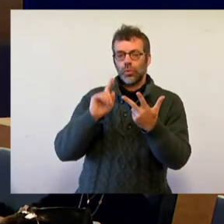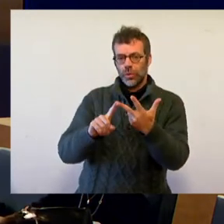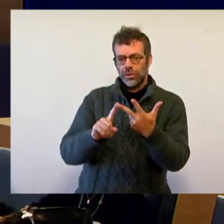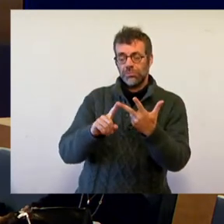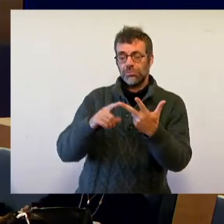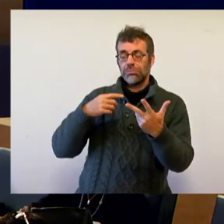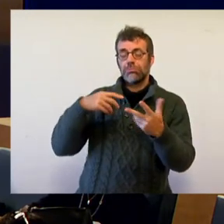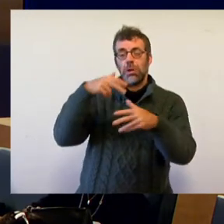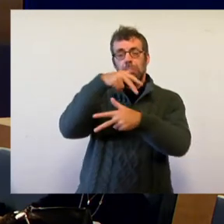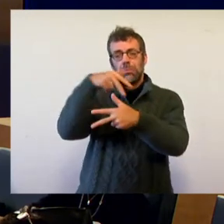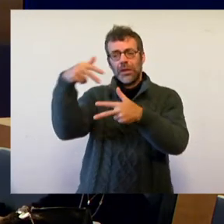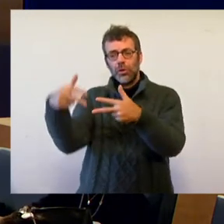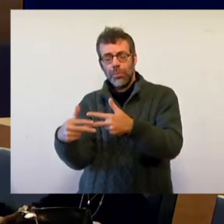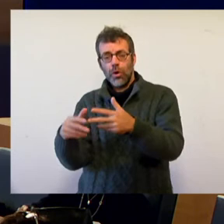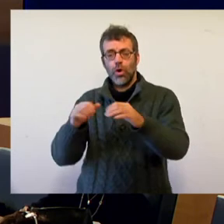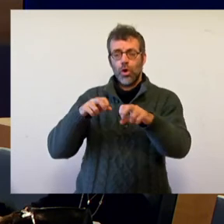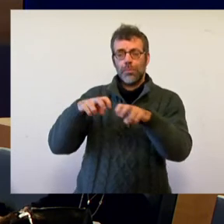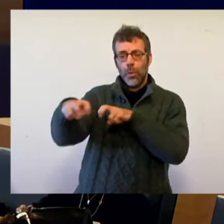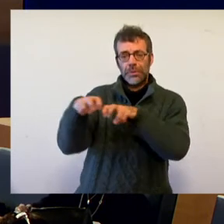publics et les mobilités douces.